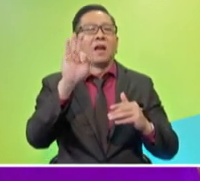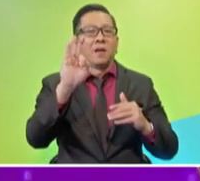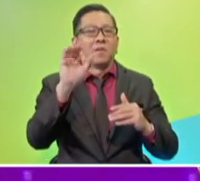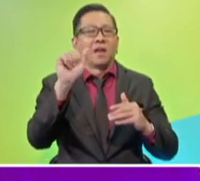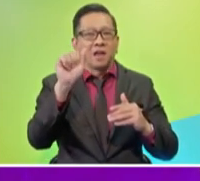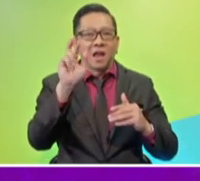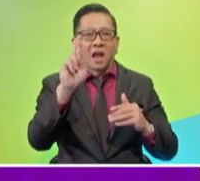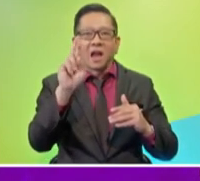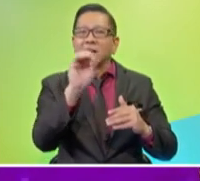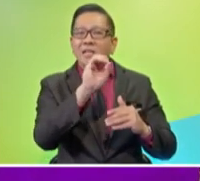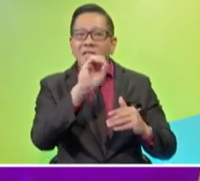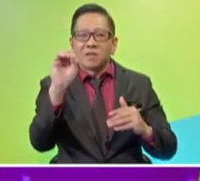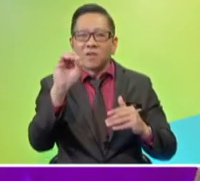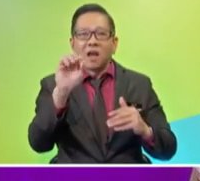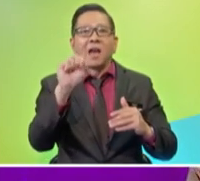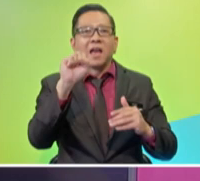S-I-C-F-A-R-F-A-R. Sifar.